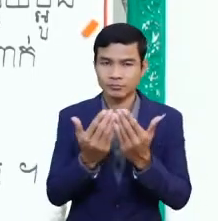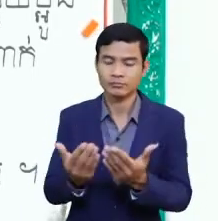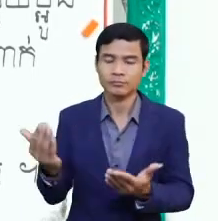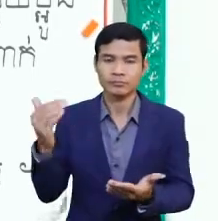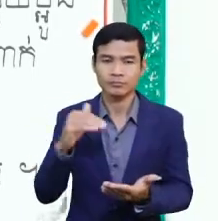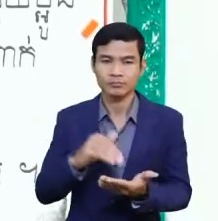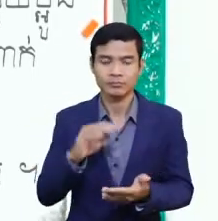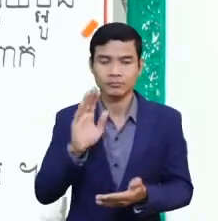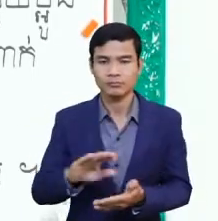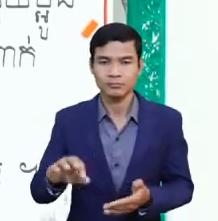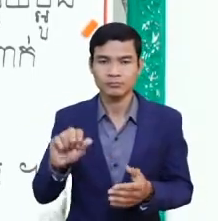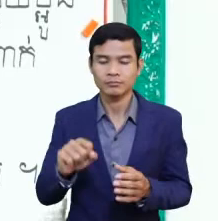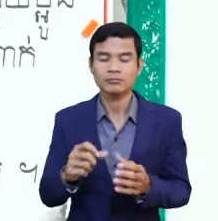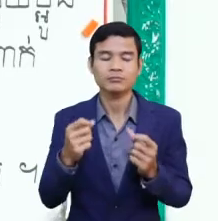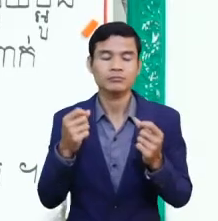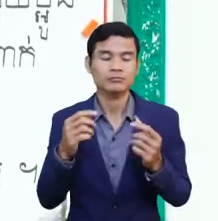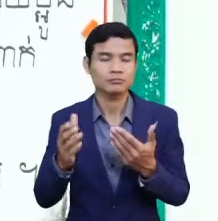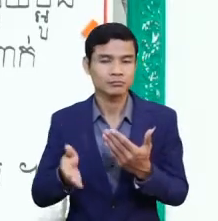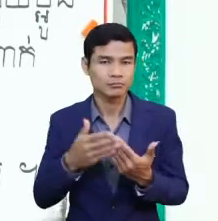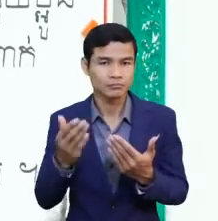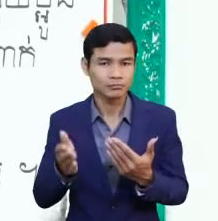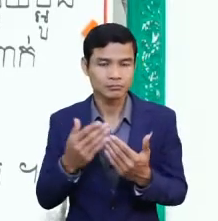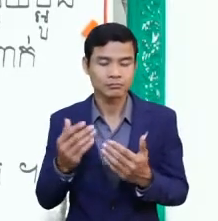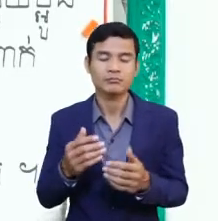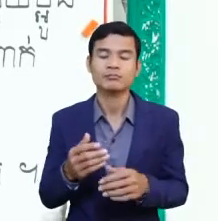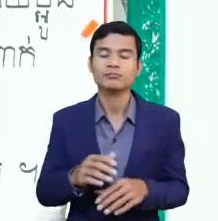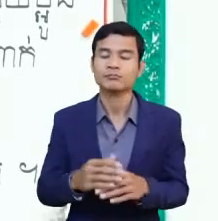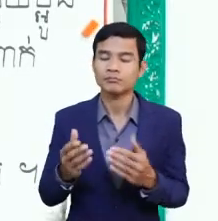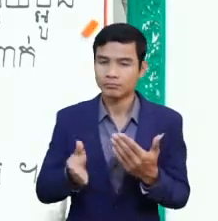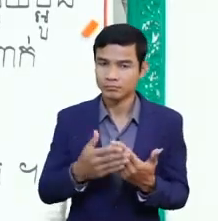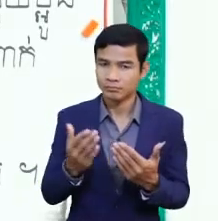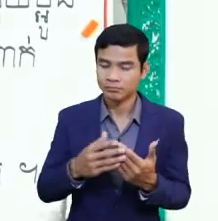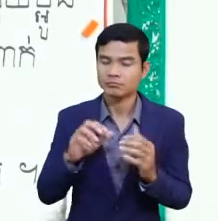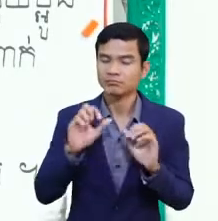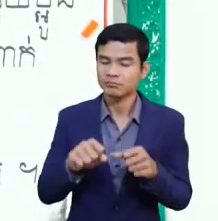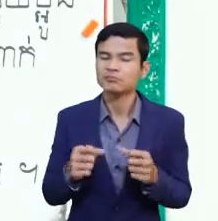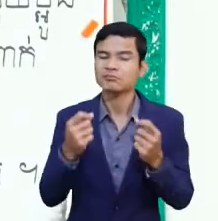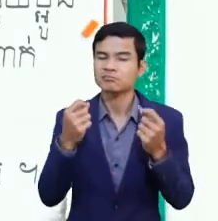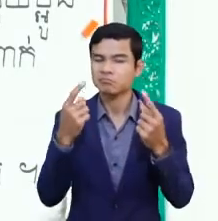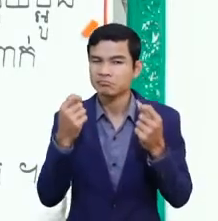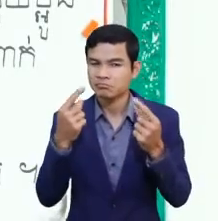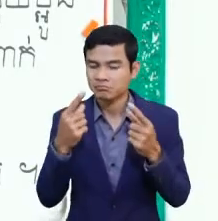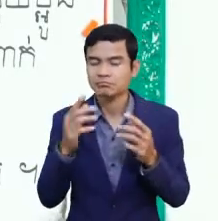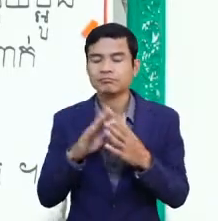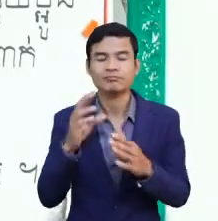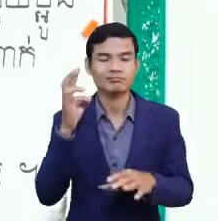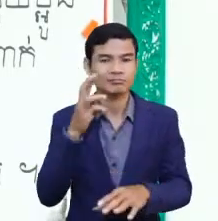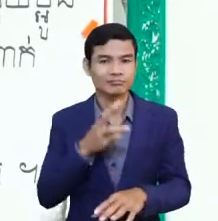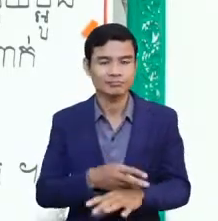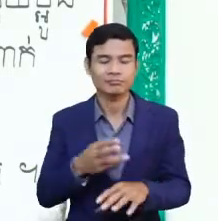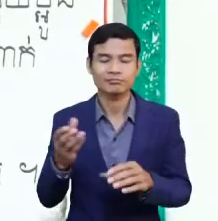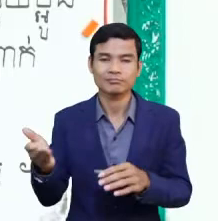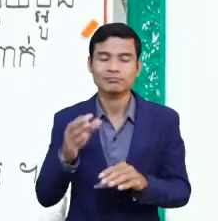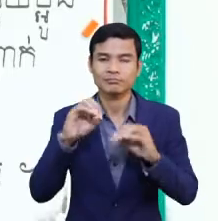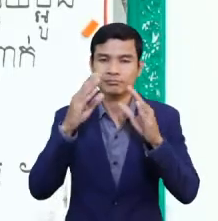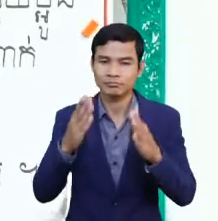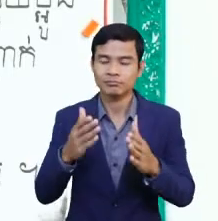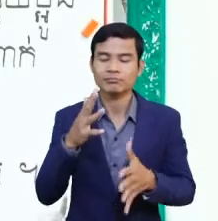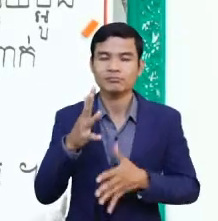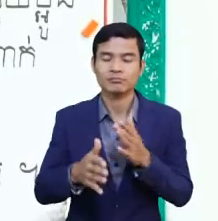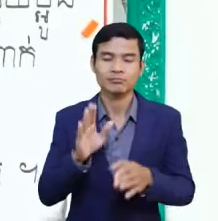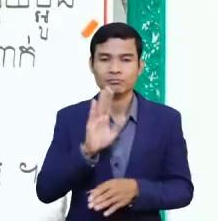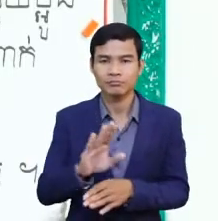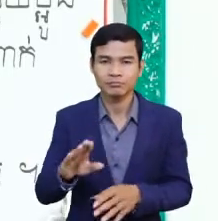ở con chà cắn tay nghe chà cắn tay nghe sruol chà pro bản tịch tiết nè kêu nâng icon an hai nè